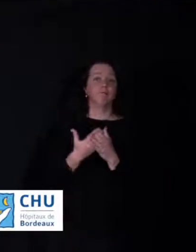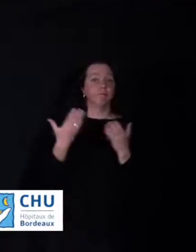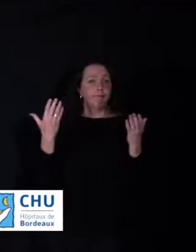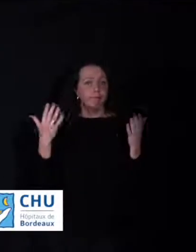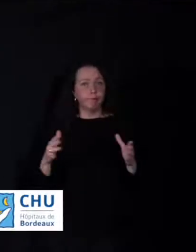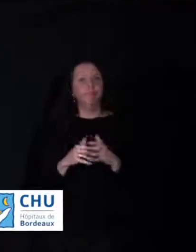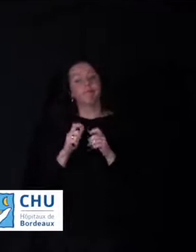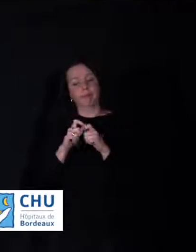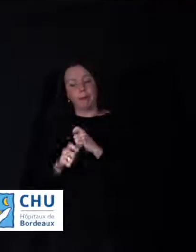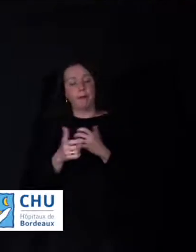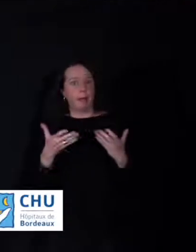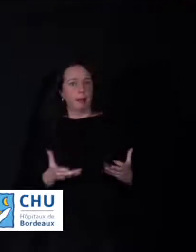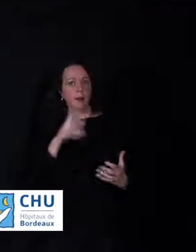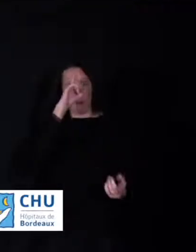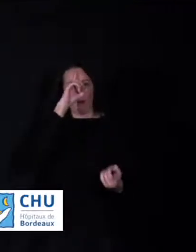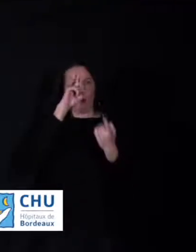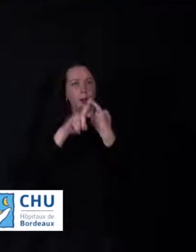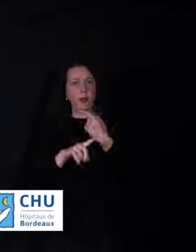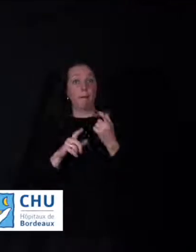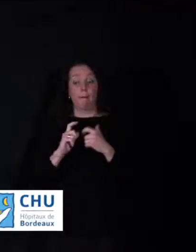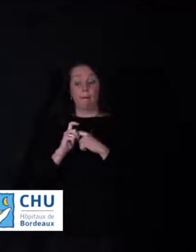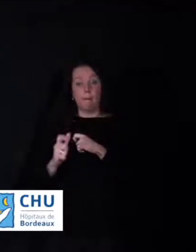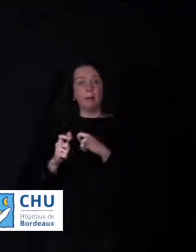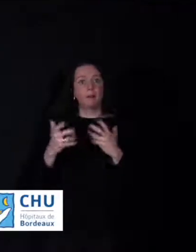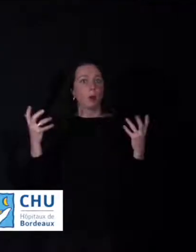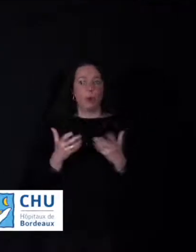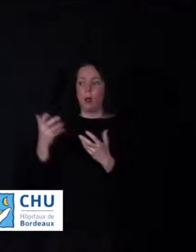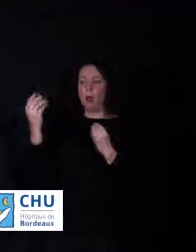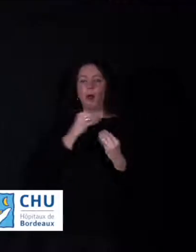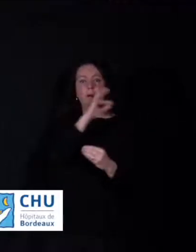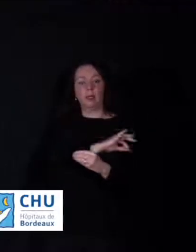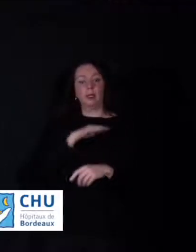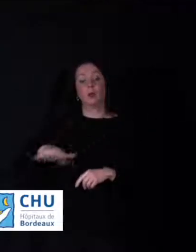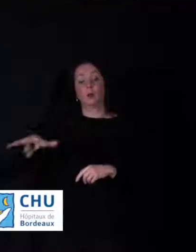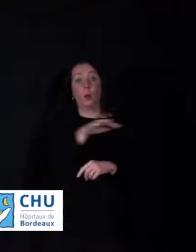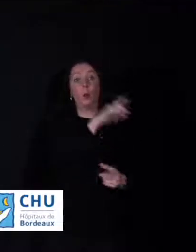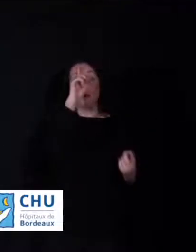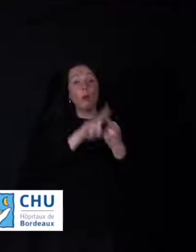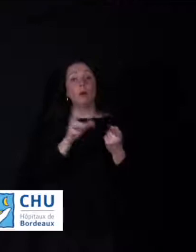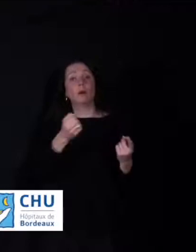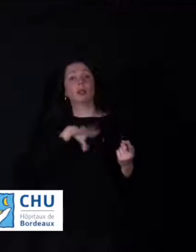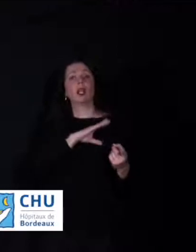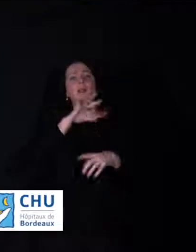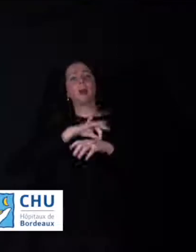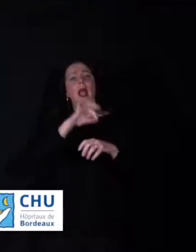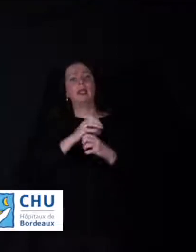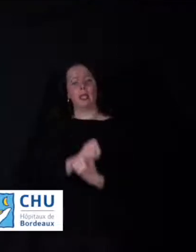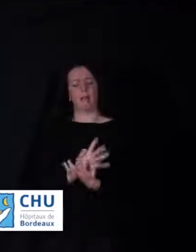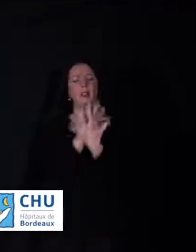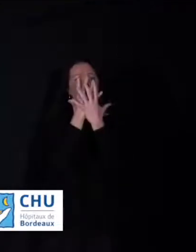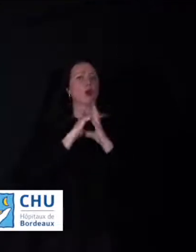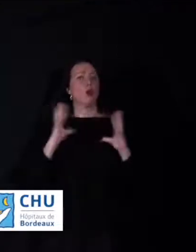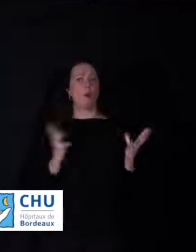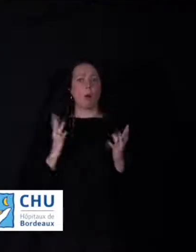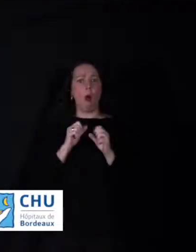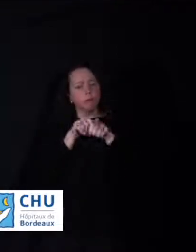présent avec la révolution qu'a apporté la vaccination dans la prise en charge des maladies infectieuses. Brièvement, comment